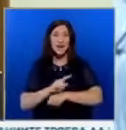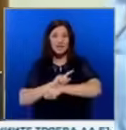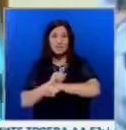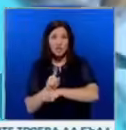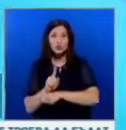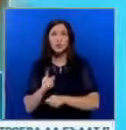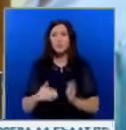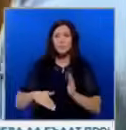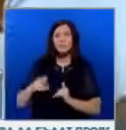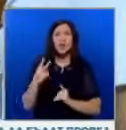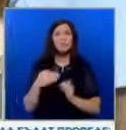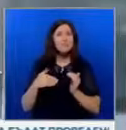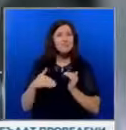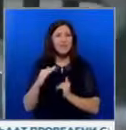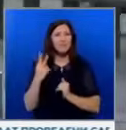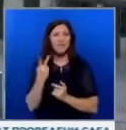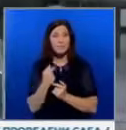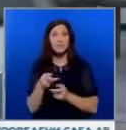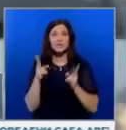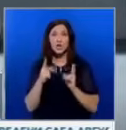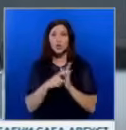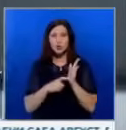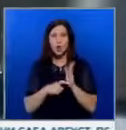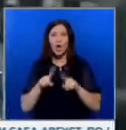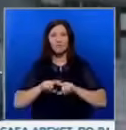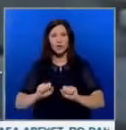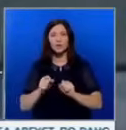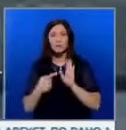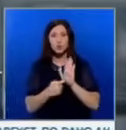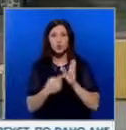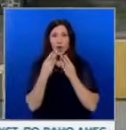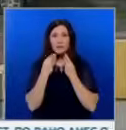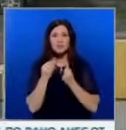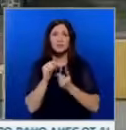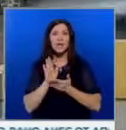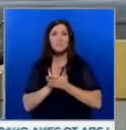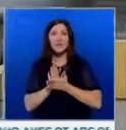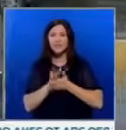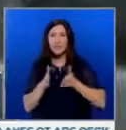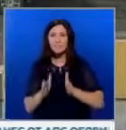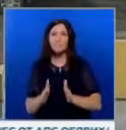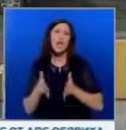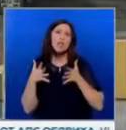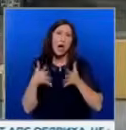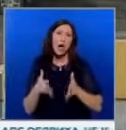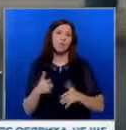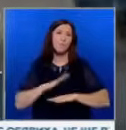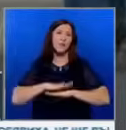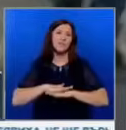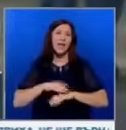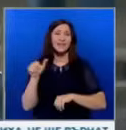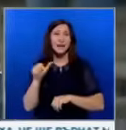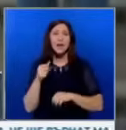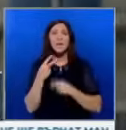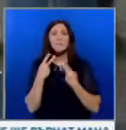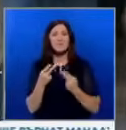над 2 пъти разрешената от закона. Адвокатите посочиха липсата на спирачен път и дръзкото поведение на Адриан предвид малкото